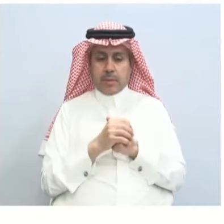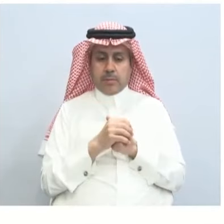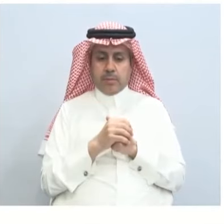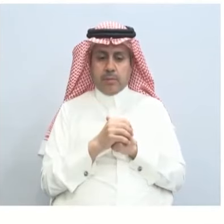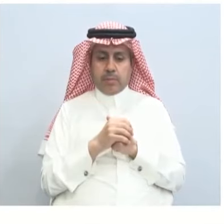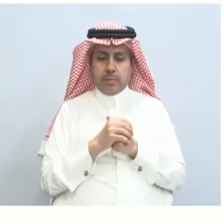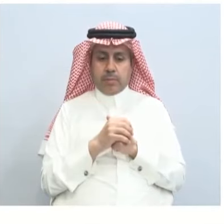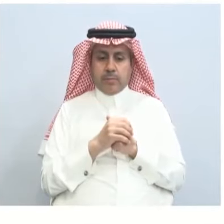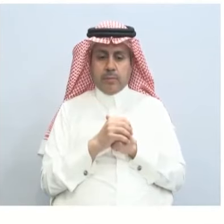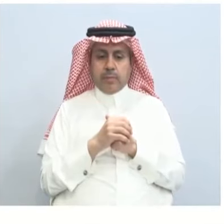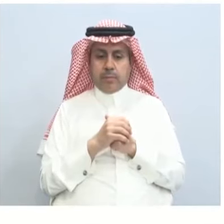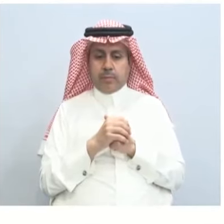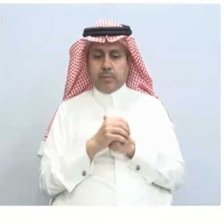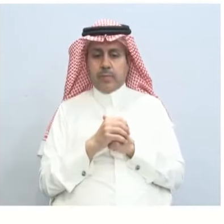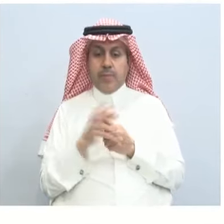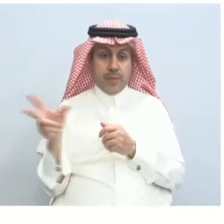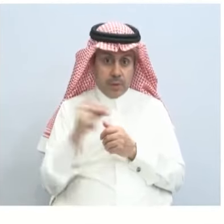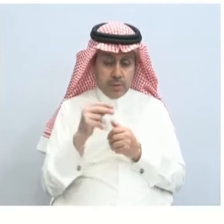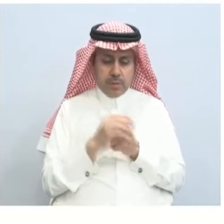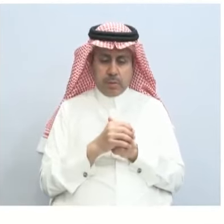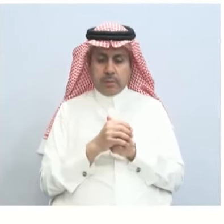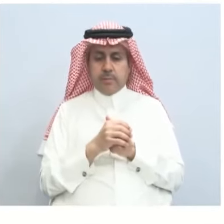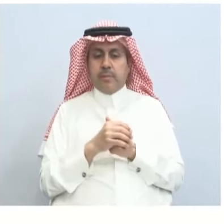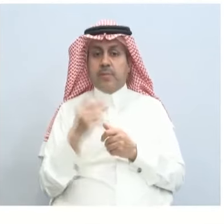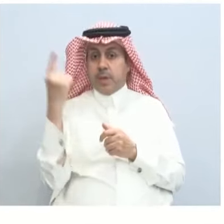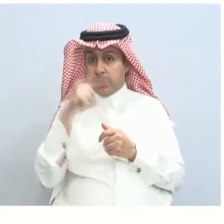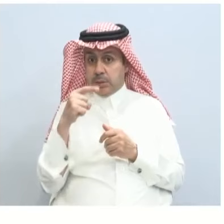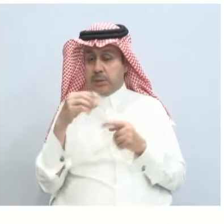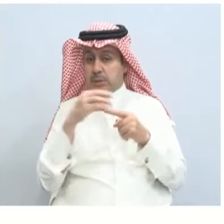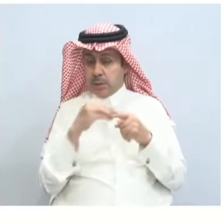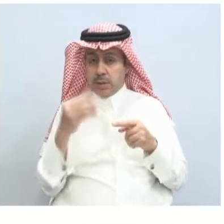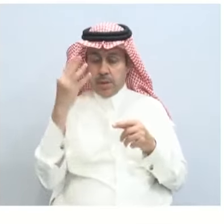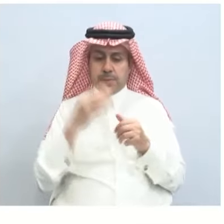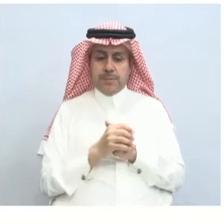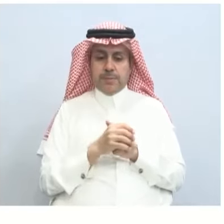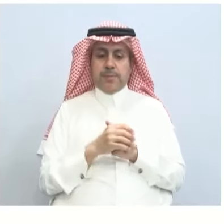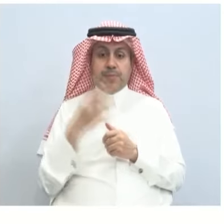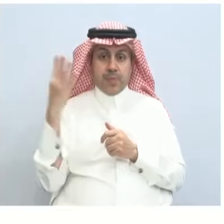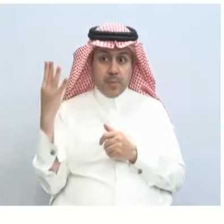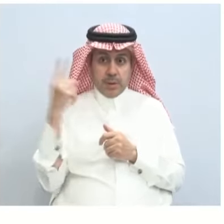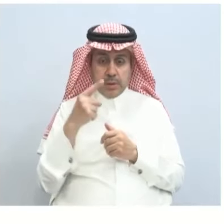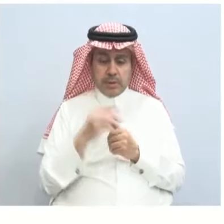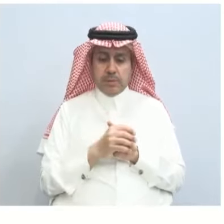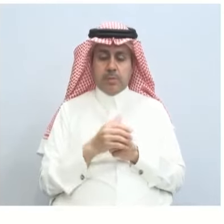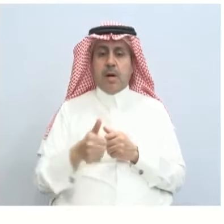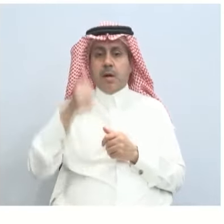الشكل الان راح نطلع النواتج عندك 10 ناقص الناقص ا هذه تصير 14